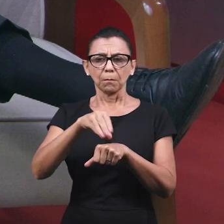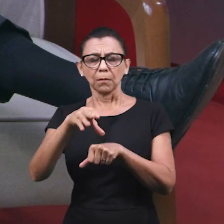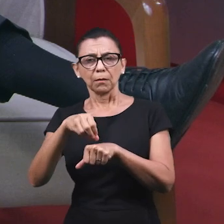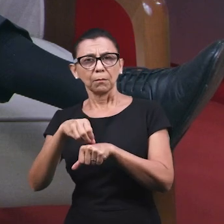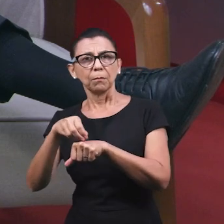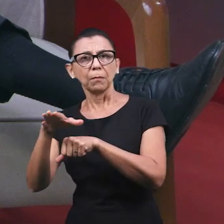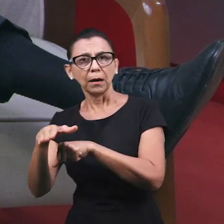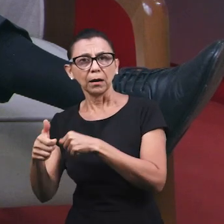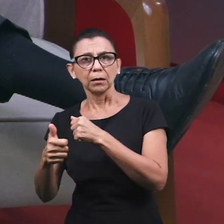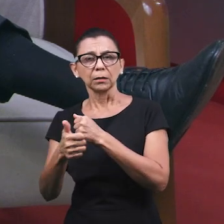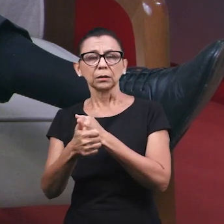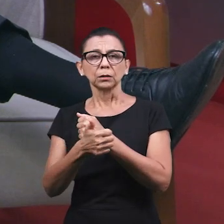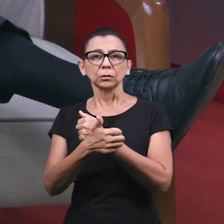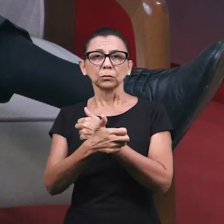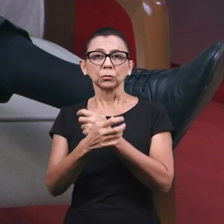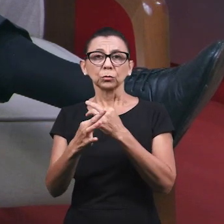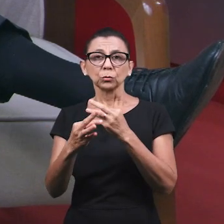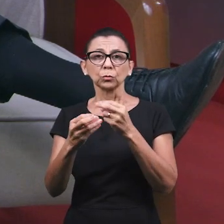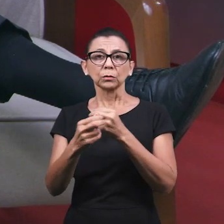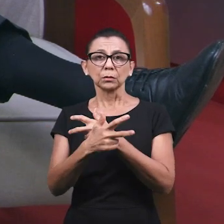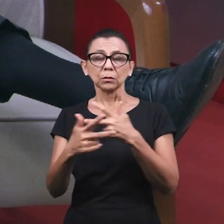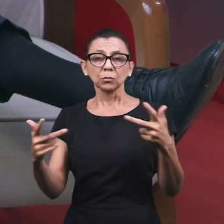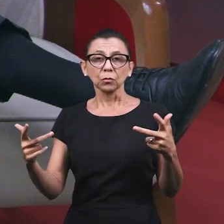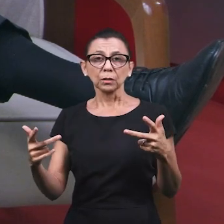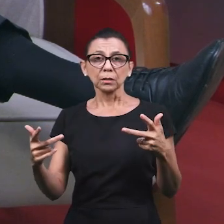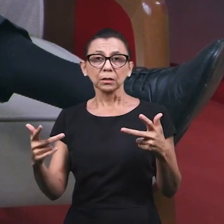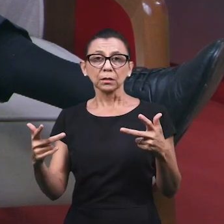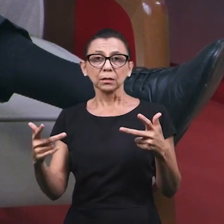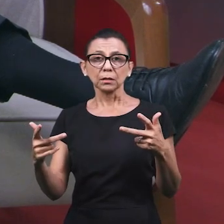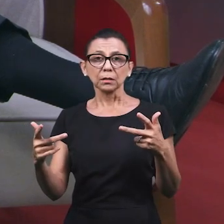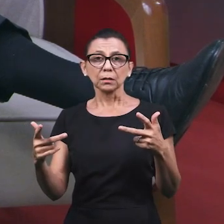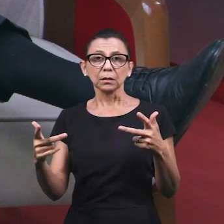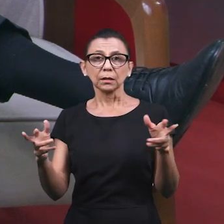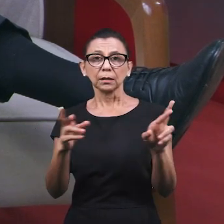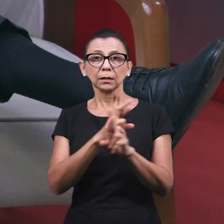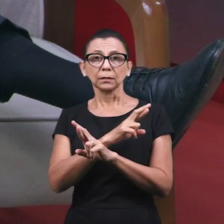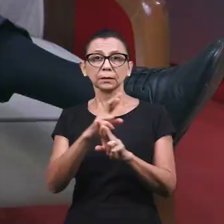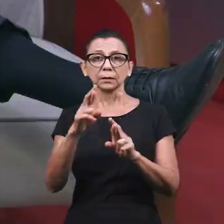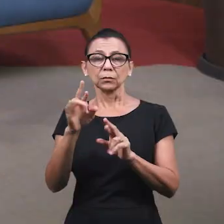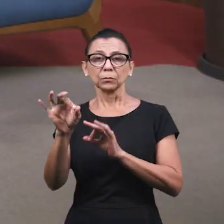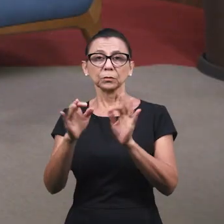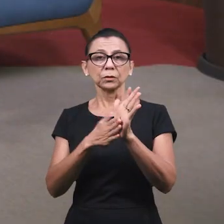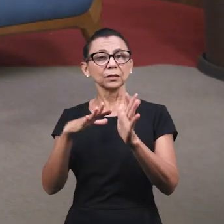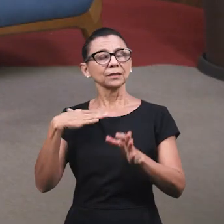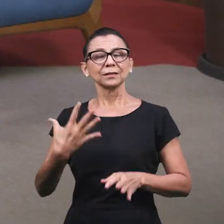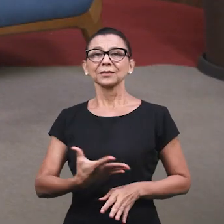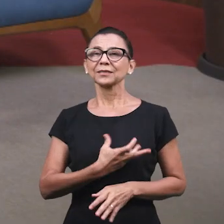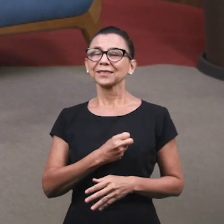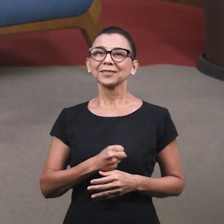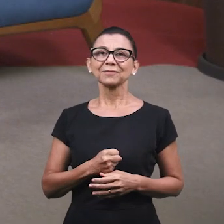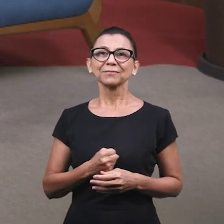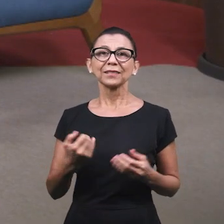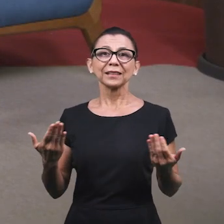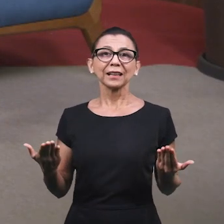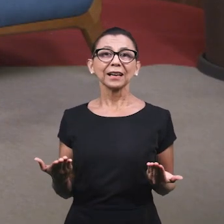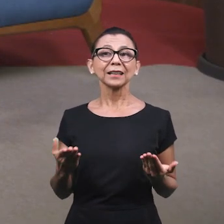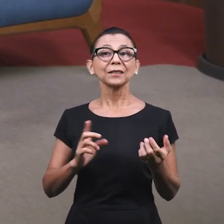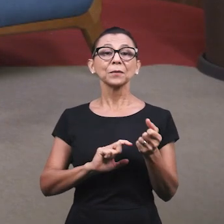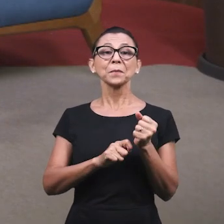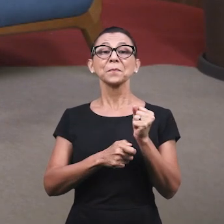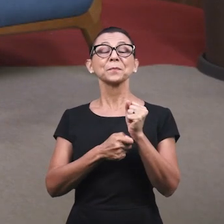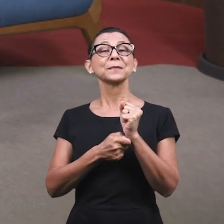choses relatives au projet du salut. Et là se trouve le mystère, qui